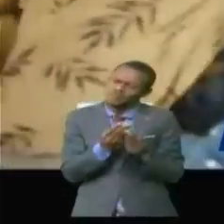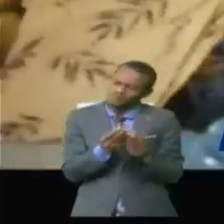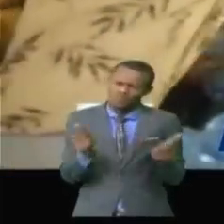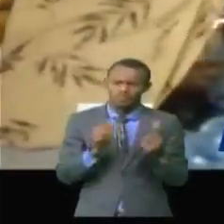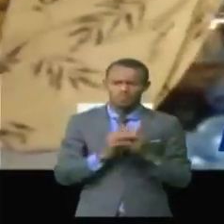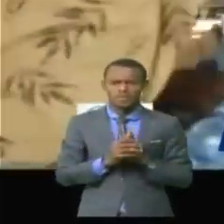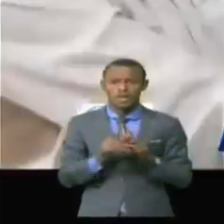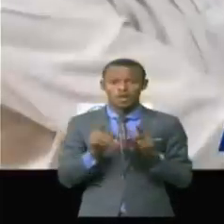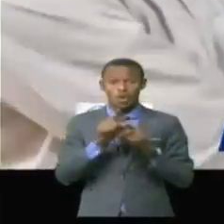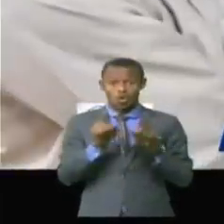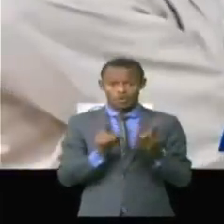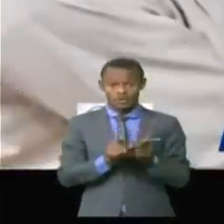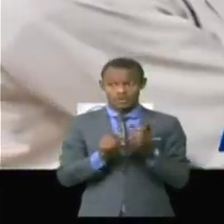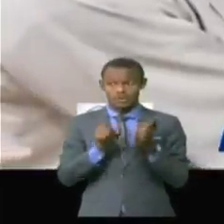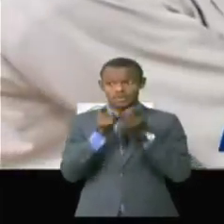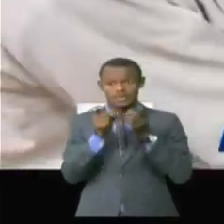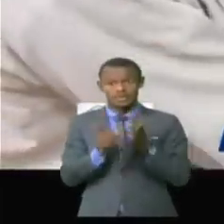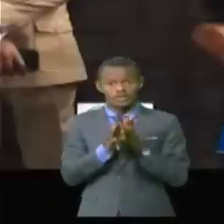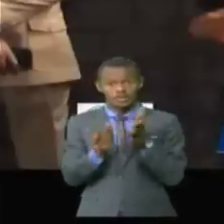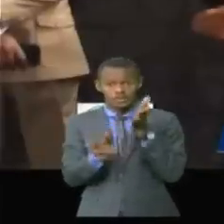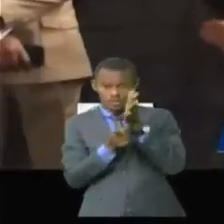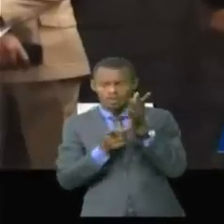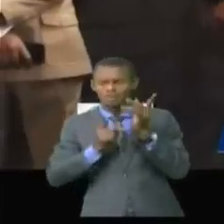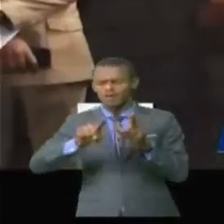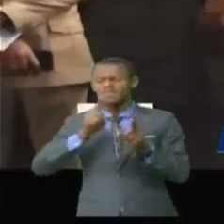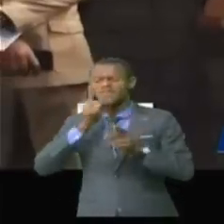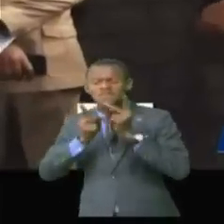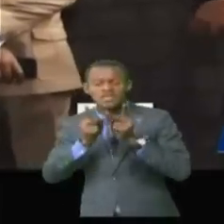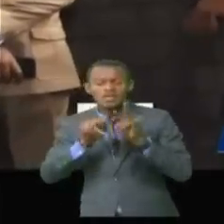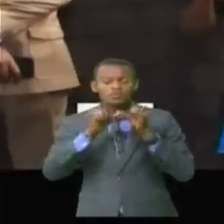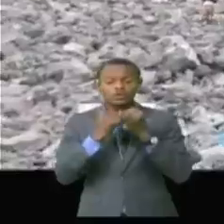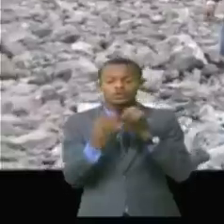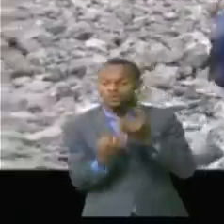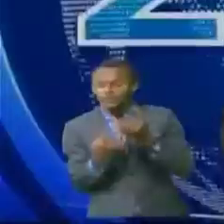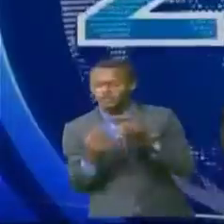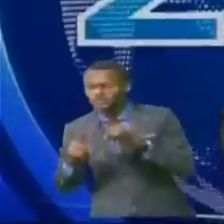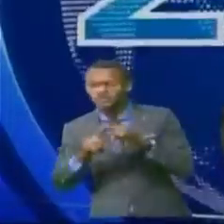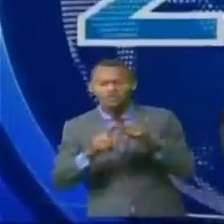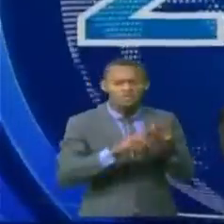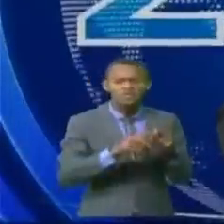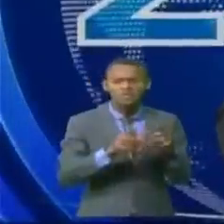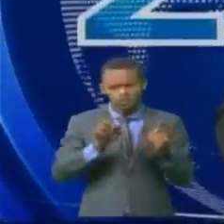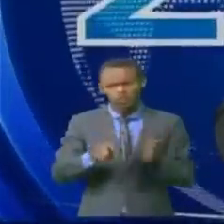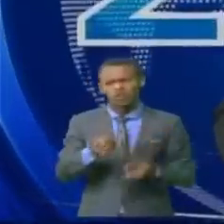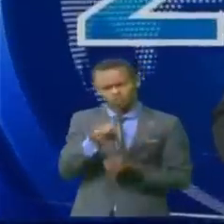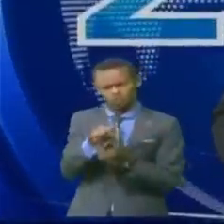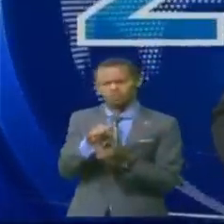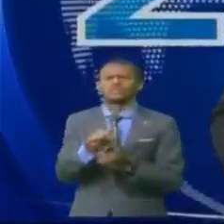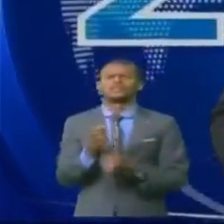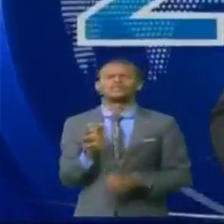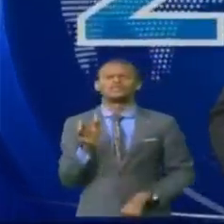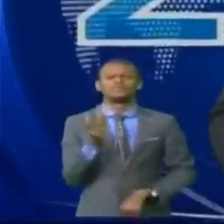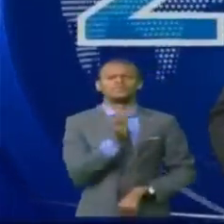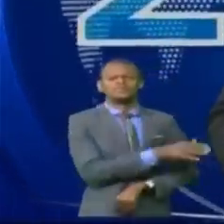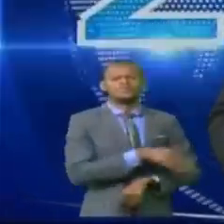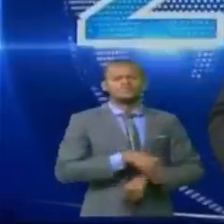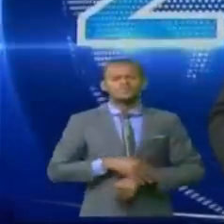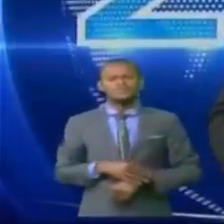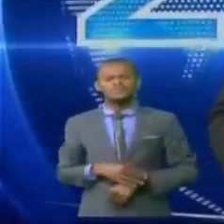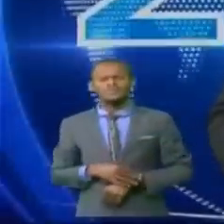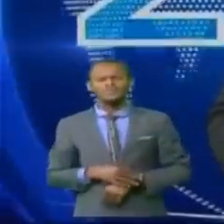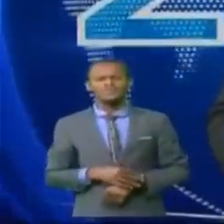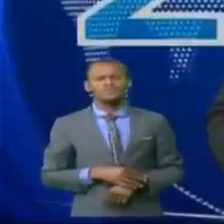cette partie du pays et qui désirent l'accompagnement de cet établissement public. Et un coup de pouce à